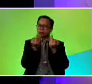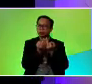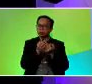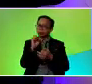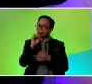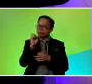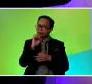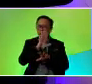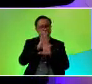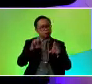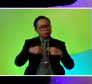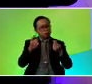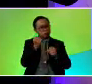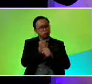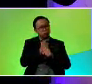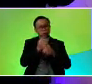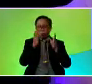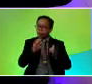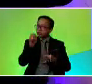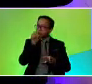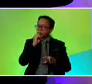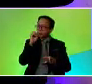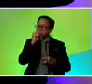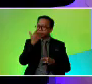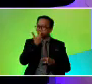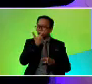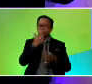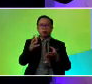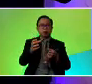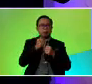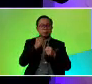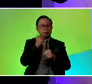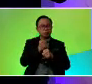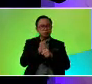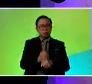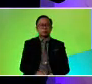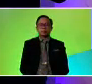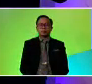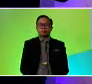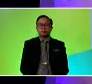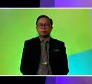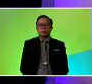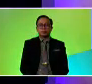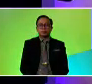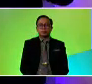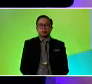kayak orang pun tak ambil dan sebagainya Oke dan dia akan dinafik ke peluang ya dan juga masa kita